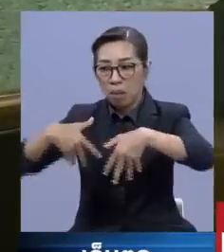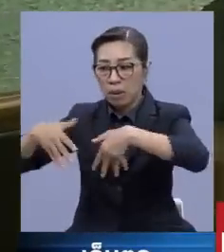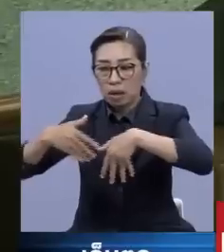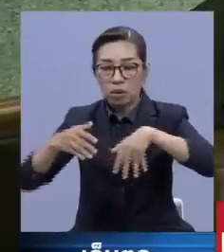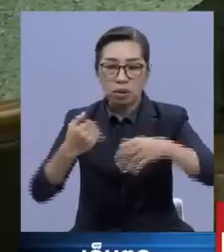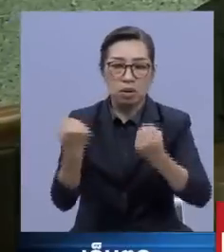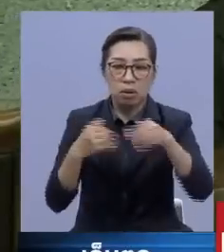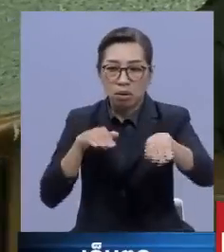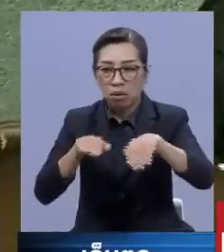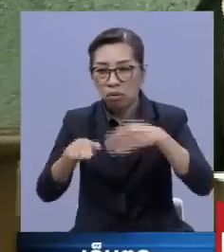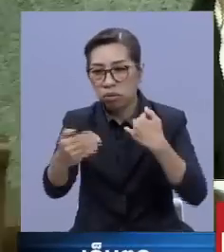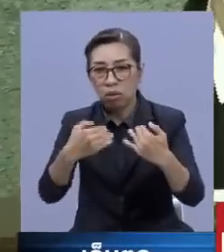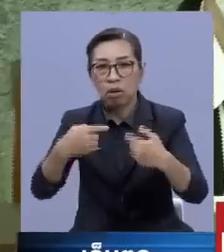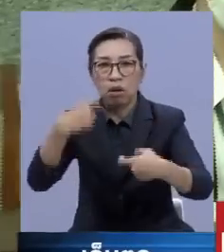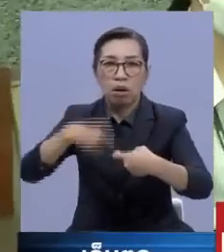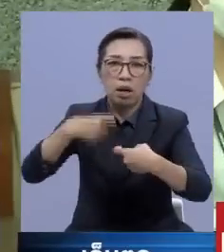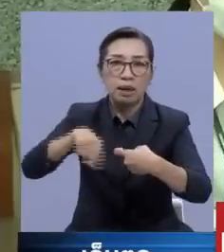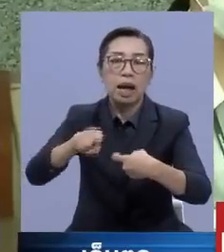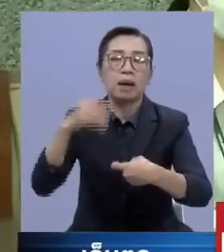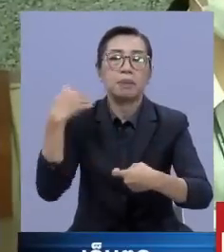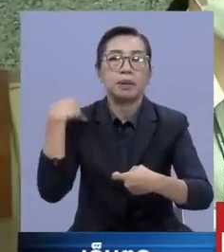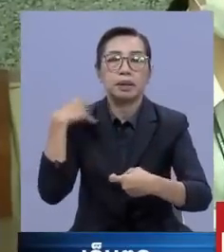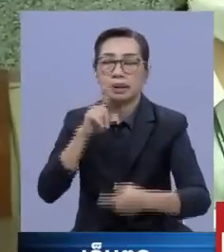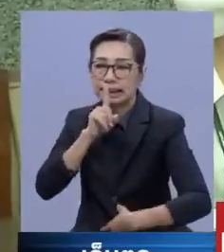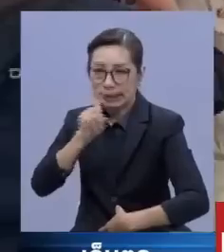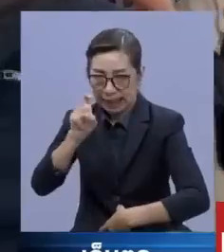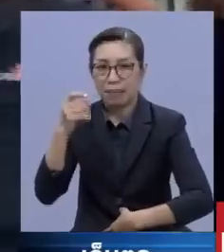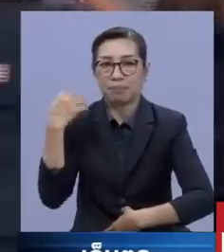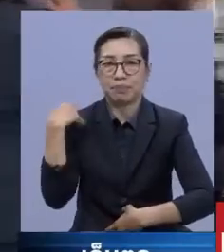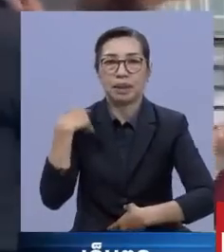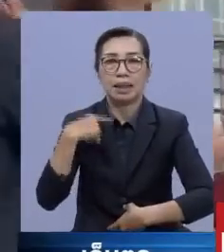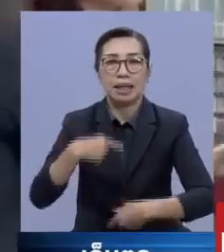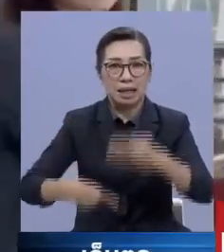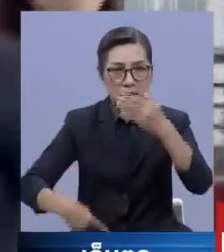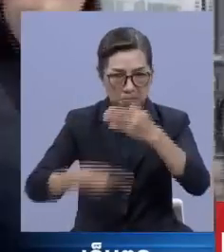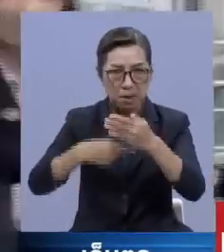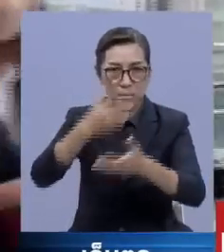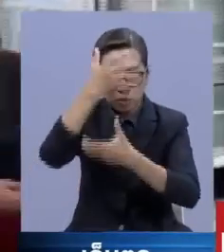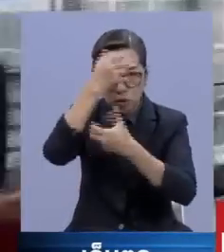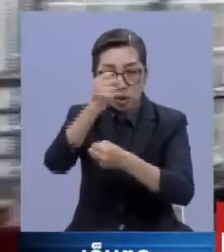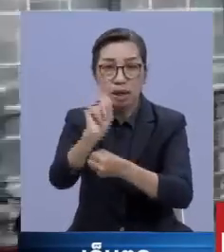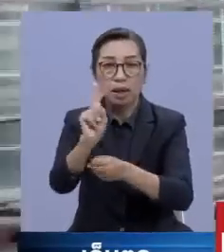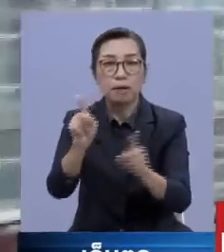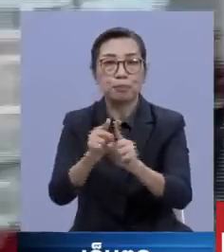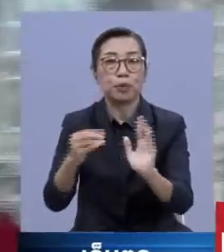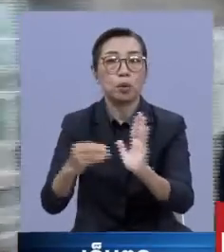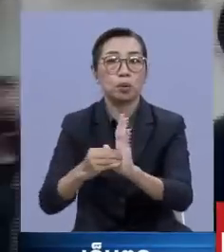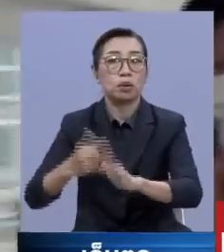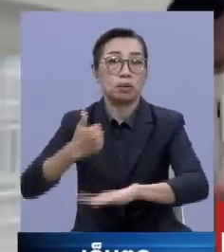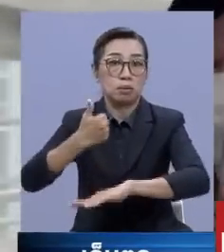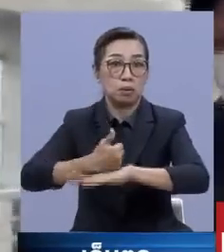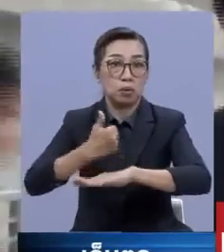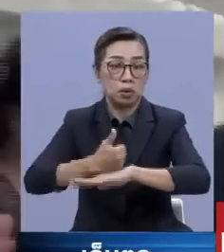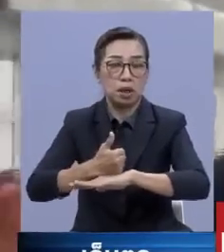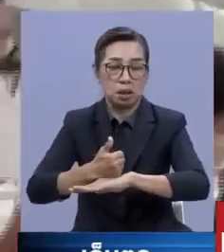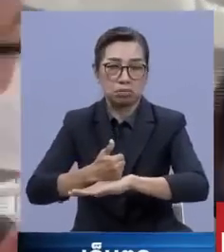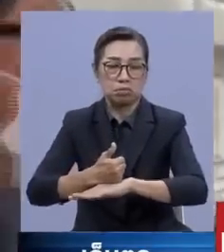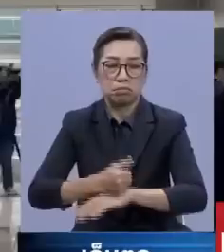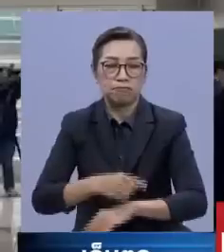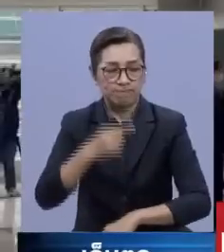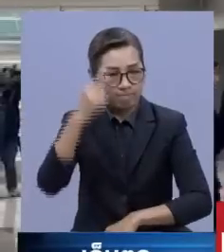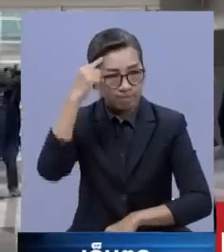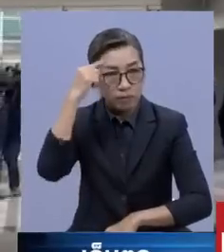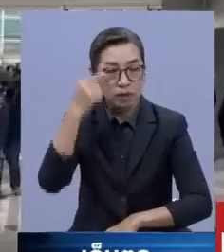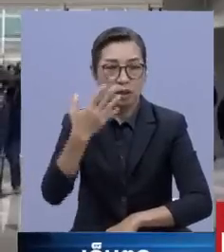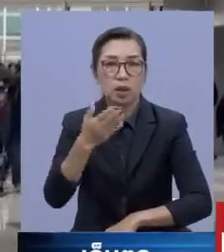นนั้นได้รับความเดือดร้อนในด้านการจราจรค่ะและอีกวาระที่น่าสนใจนะคะคือวาระที่ผู้ว่าราชการกรุงเทพมหานครจะมีการเสน